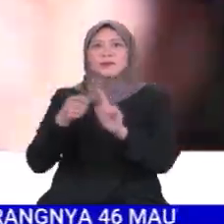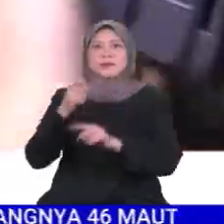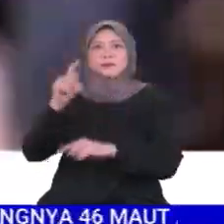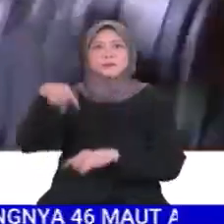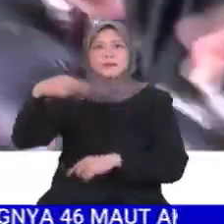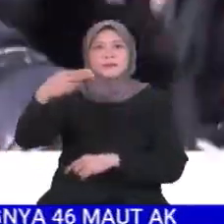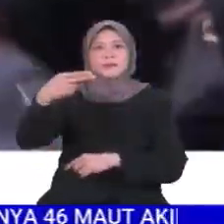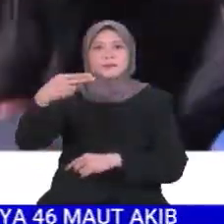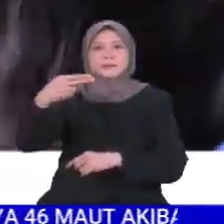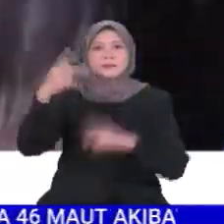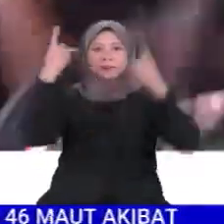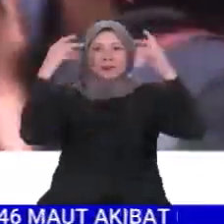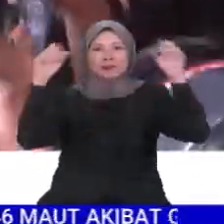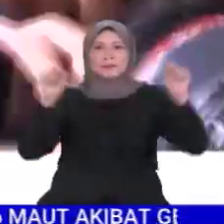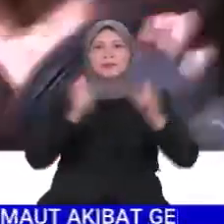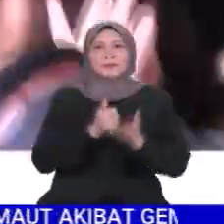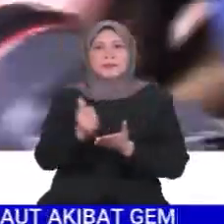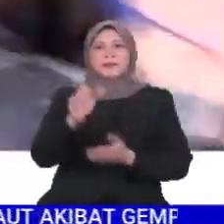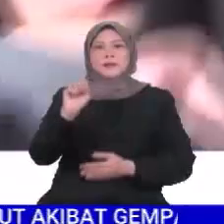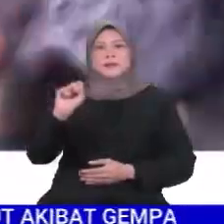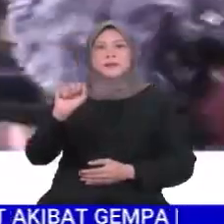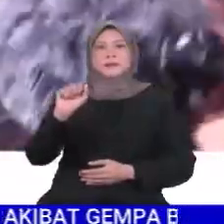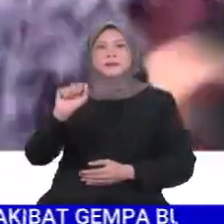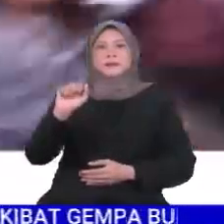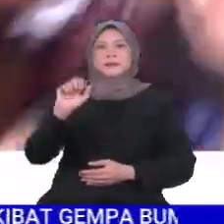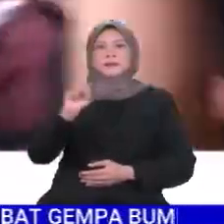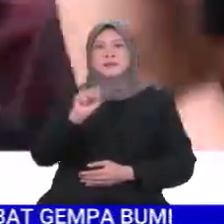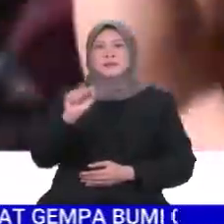PH iaitu Presiden Amanah Muhammad Syabu,